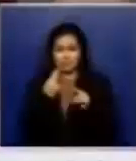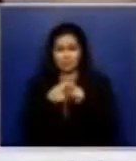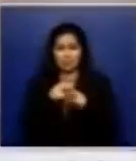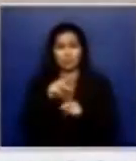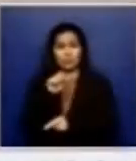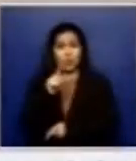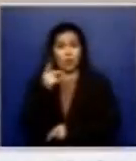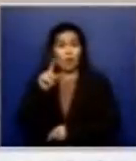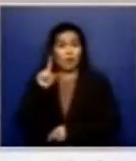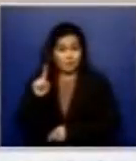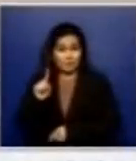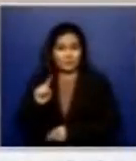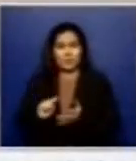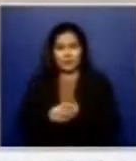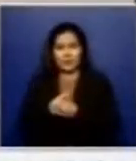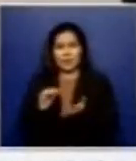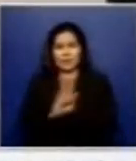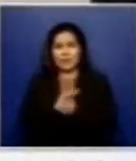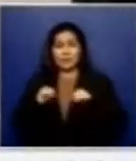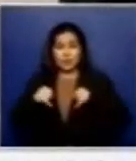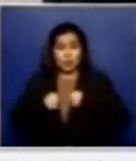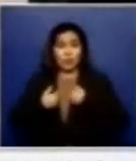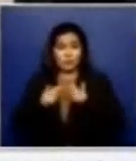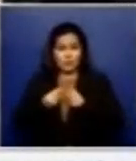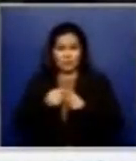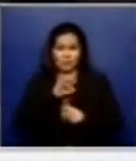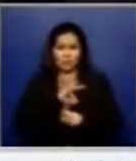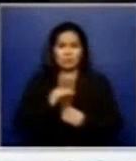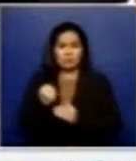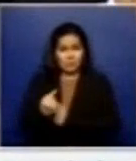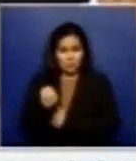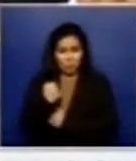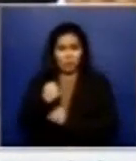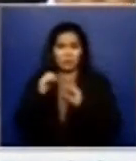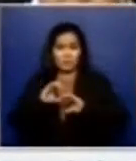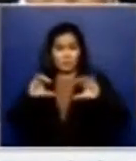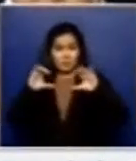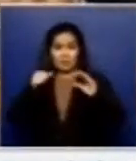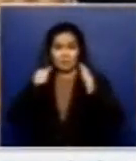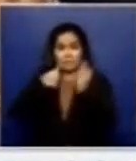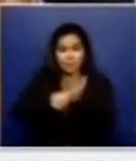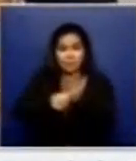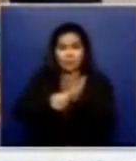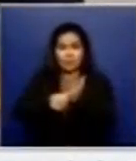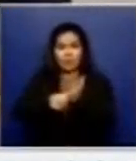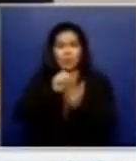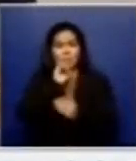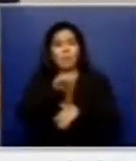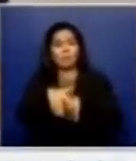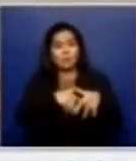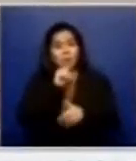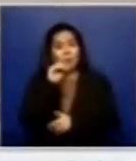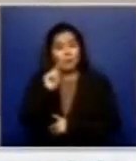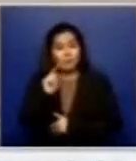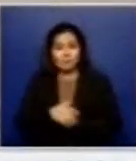.1ก็ถือว่าเป็นเอกสารสิทธิ์ในที่ดินที่มั่นคงวันที่รัฐบาลไปติดหนี้ก็บอกพี่น้องประชาชนว่